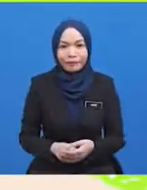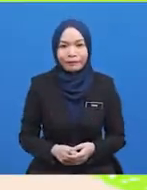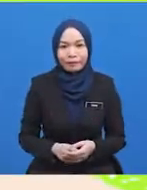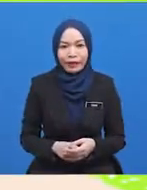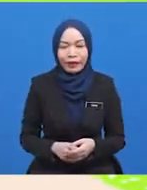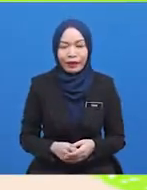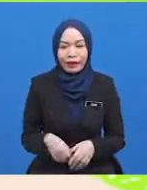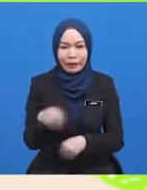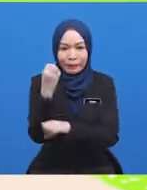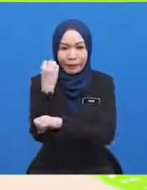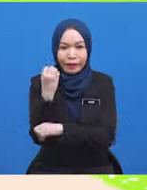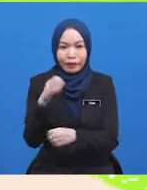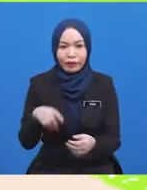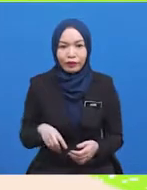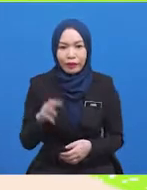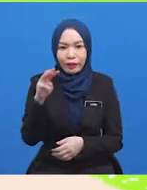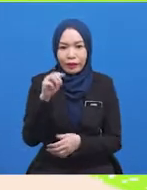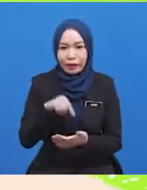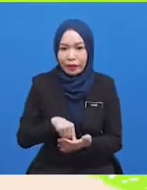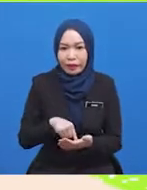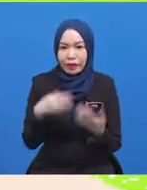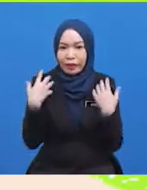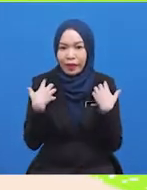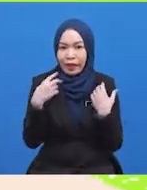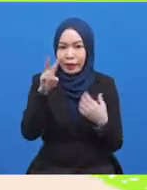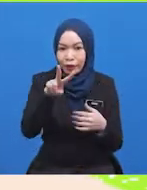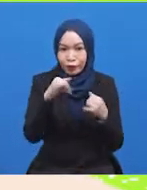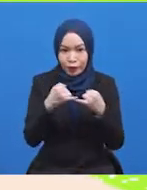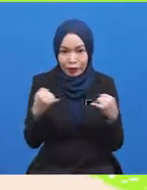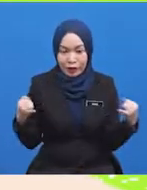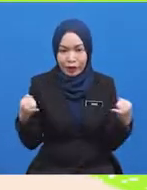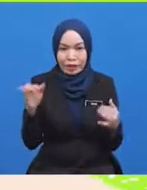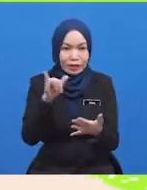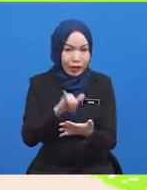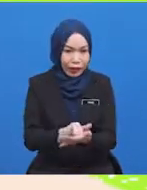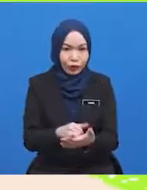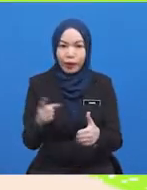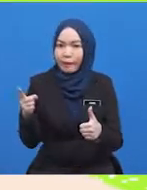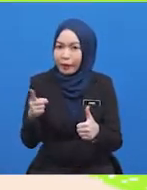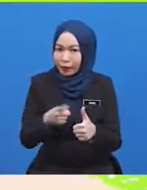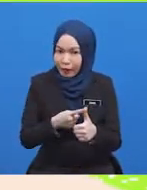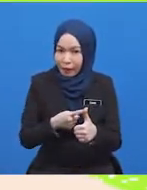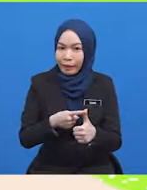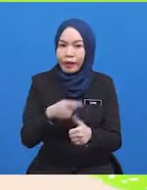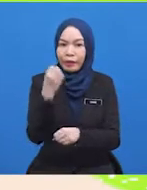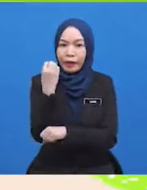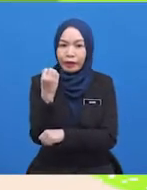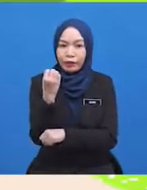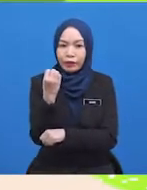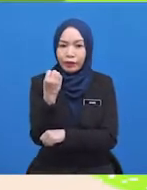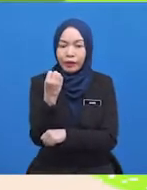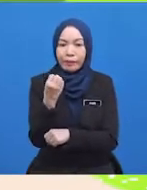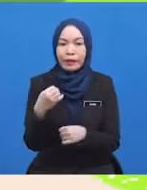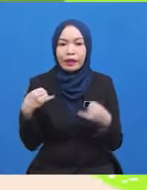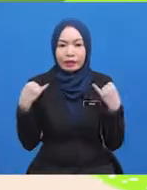Batuan metamorfosis terbahagi kepada dua jenis, iaitu yang pertama, batuan berjalur dan